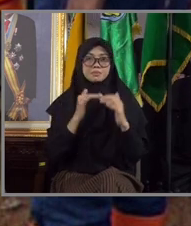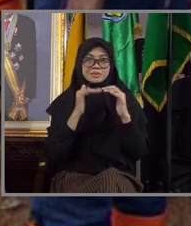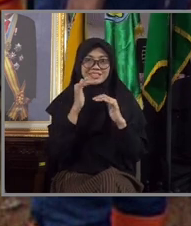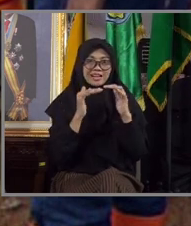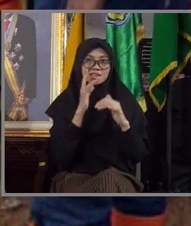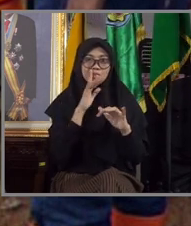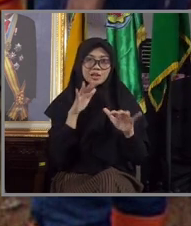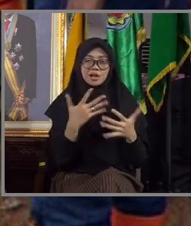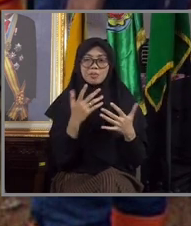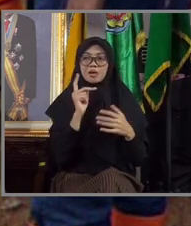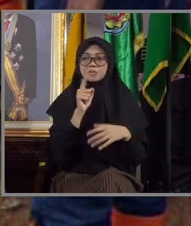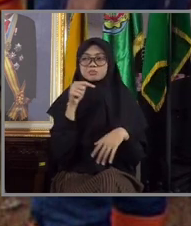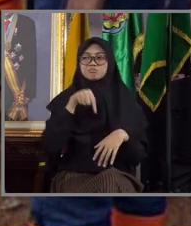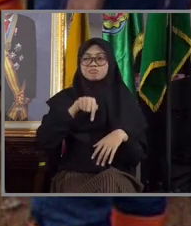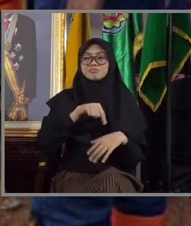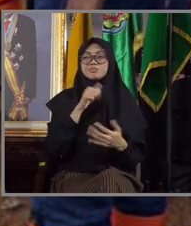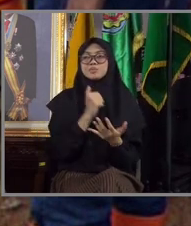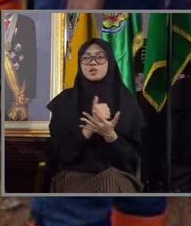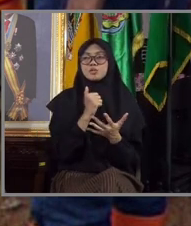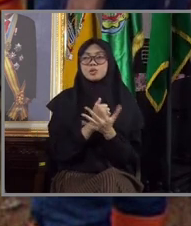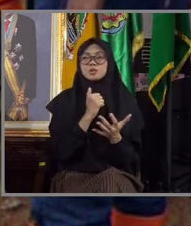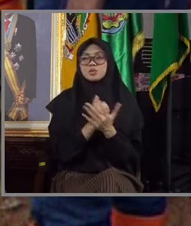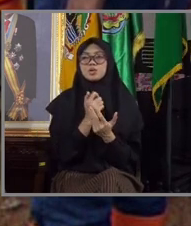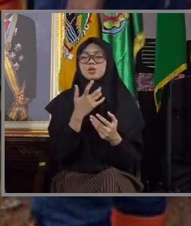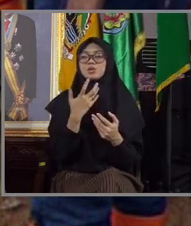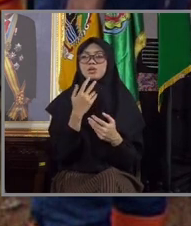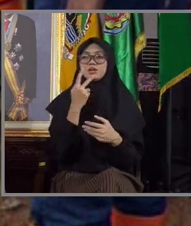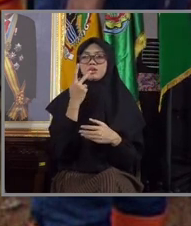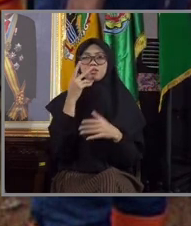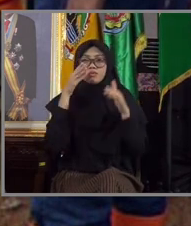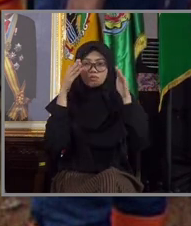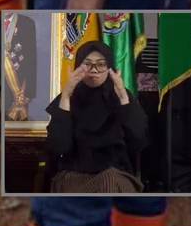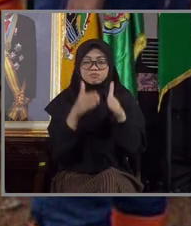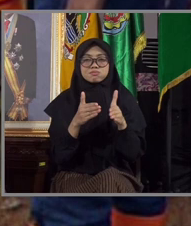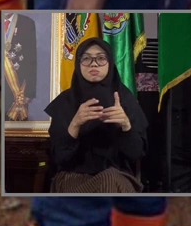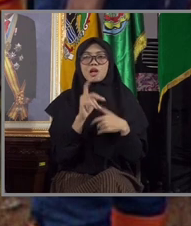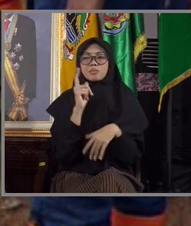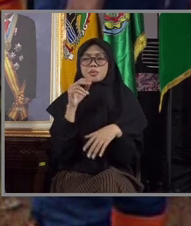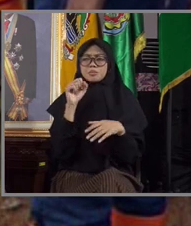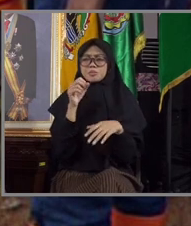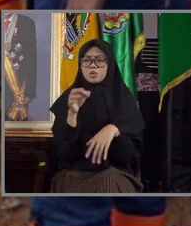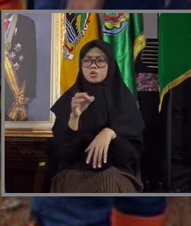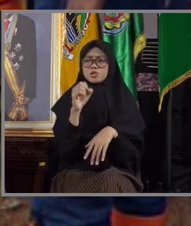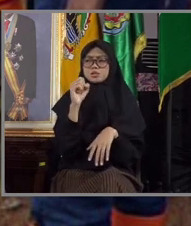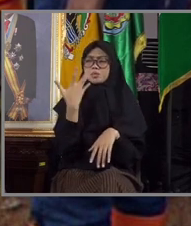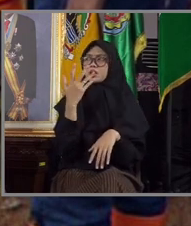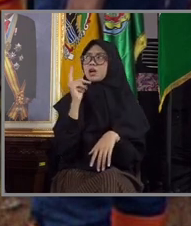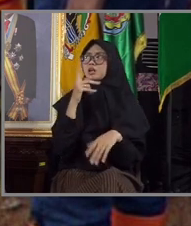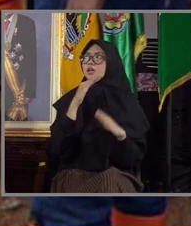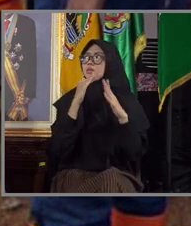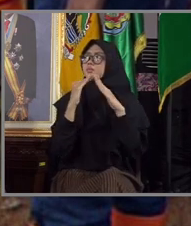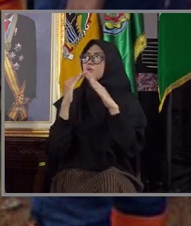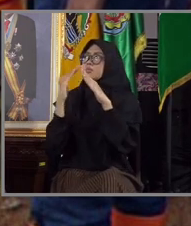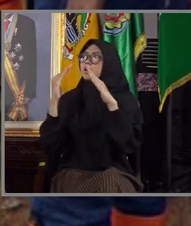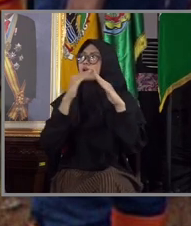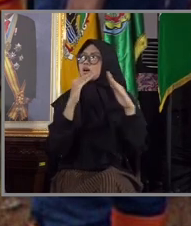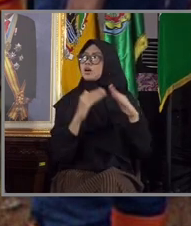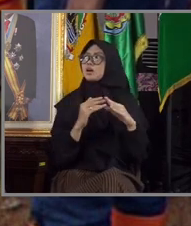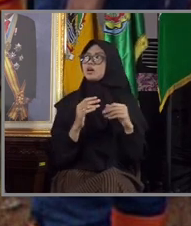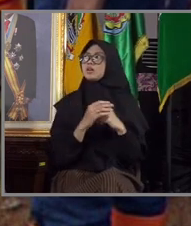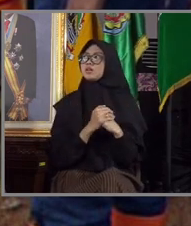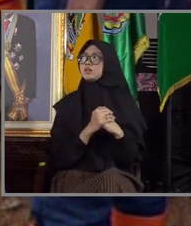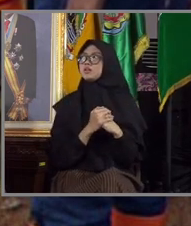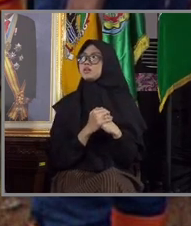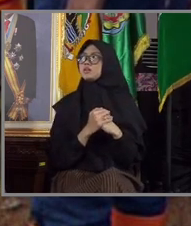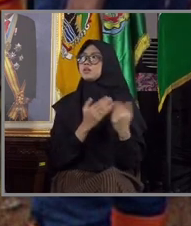soal kebencanaan ini yang mesti menjadikan perhatian Hai di Semarang itu ada perumahan yang tidak jadi